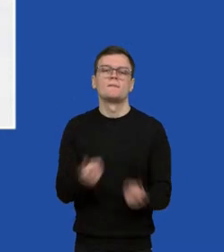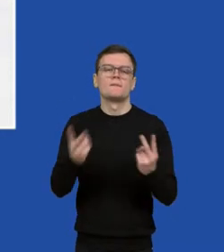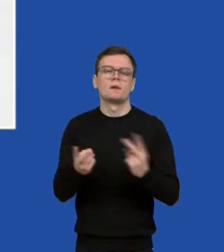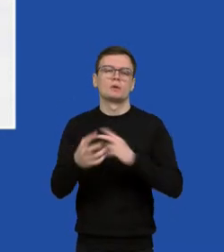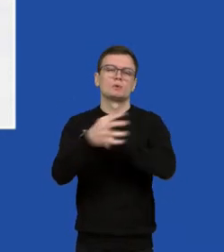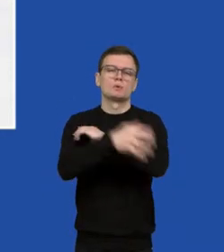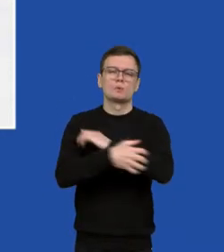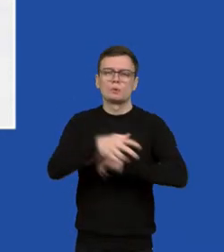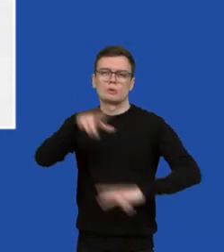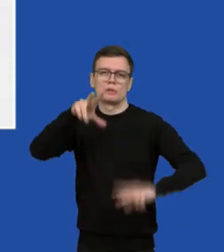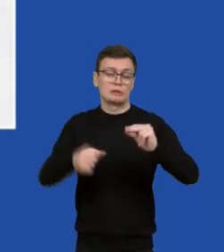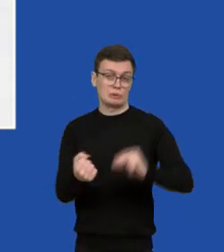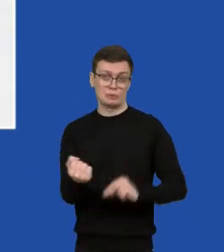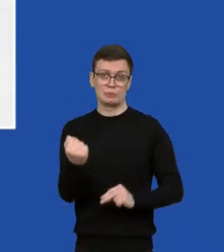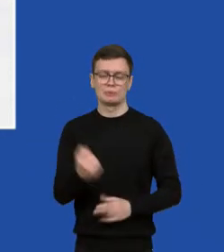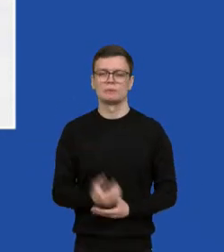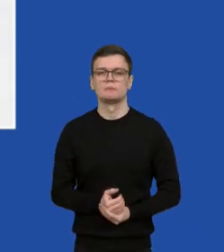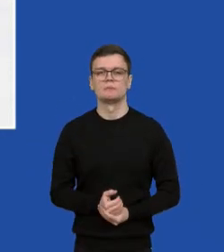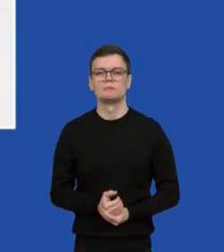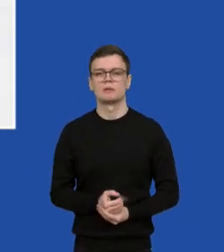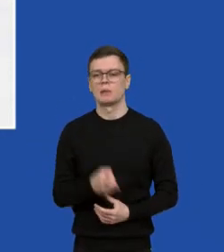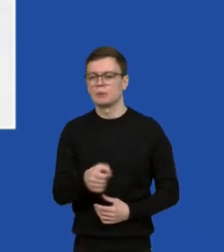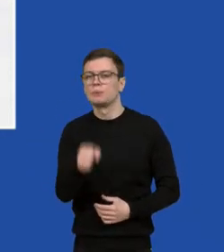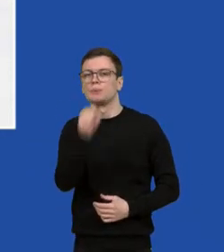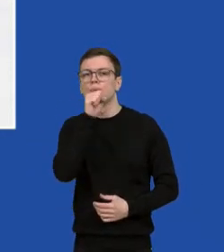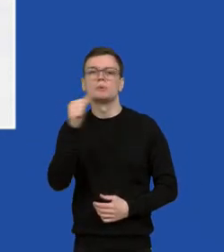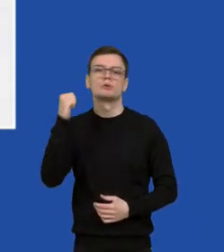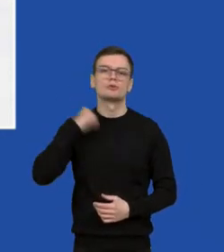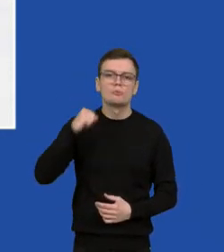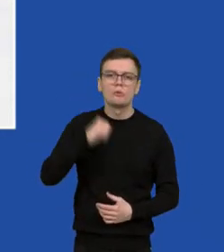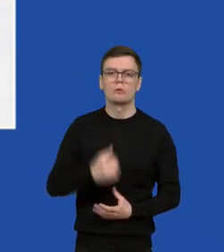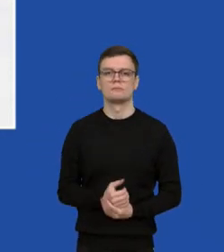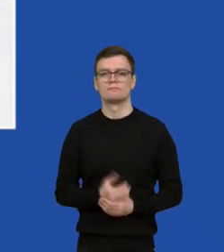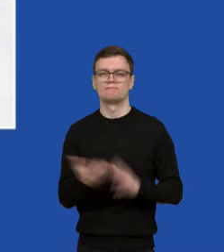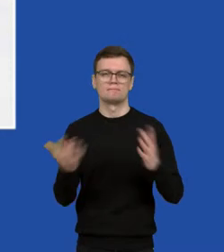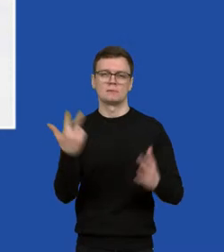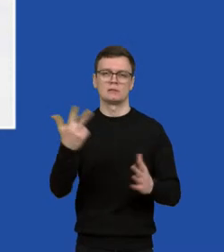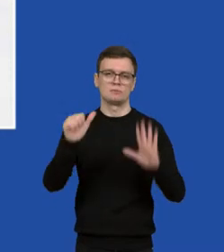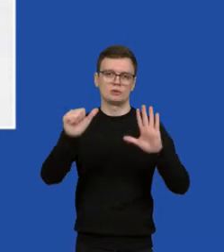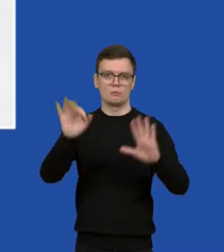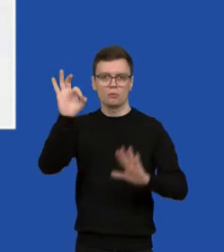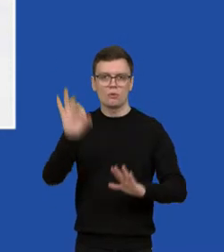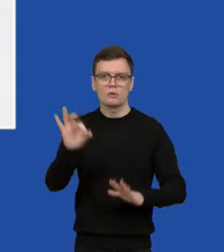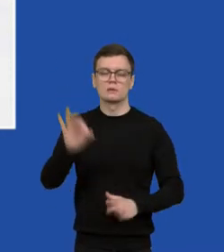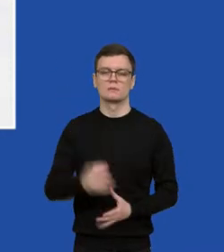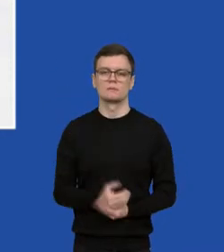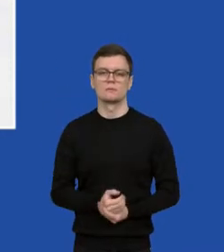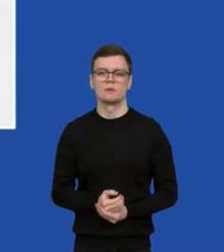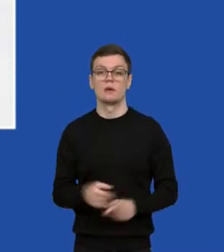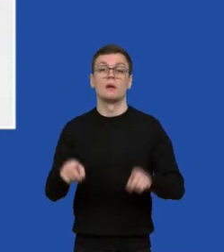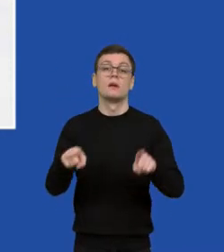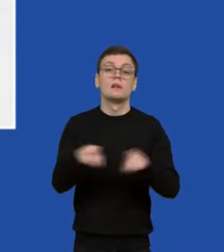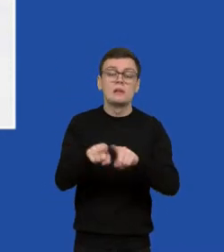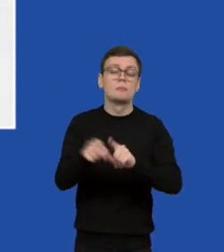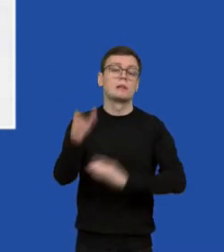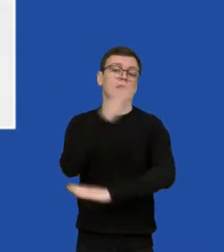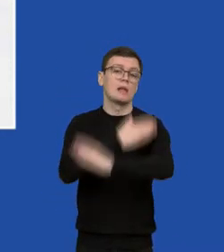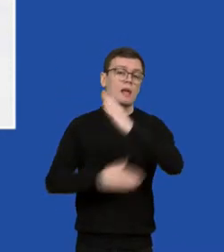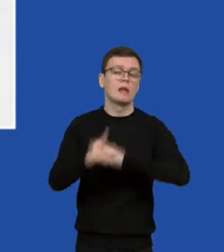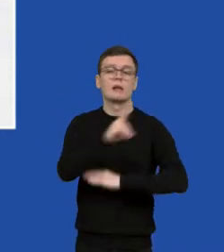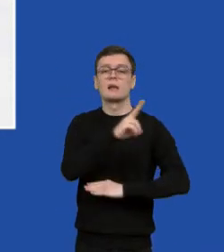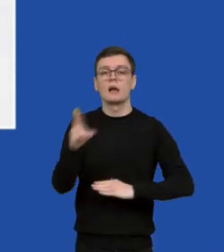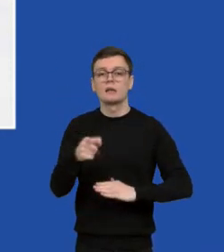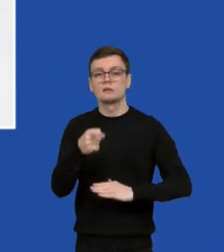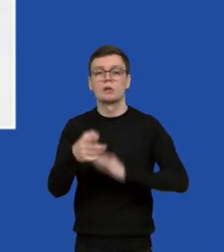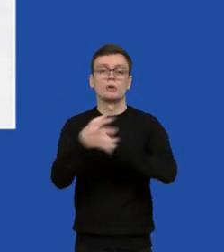skurdo rizikos lygį. Tai labiausiai yra pagyvenę žmonės, apie 36%, bei neįgalieji, kurie patiria